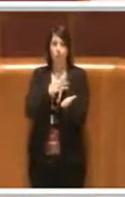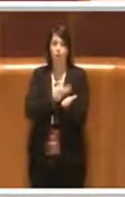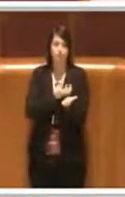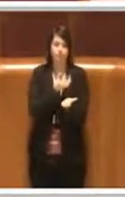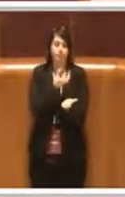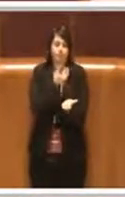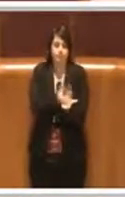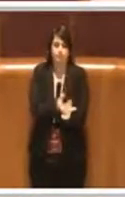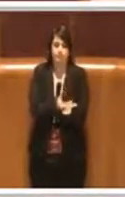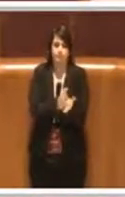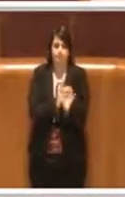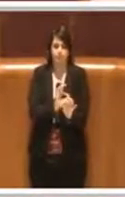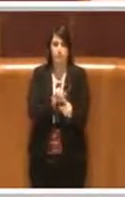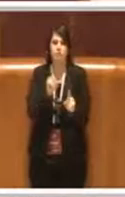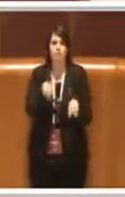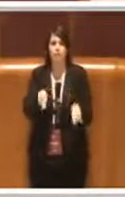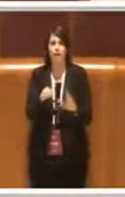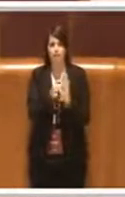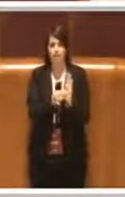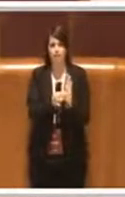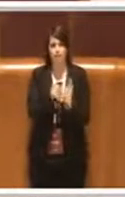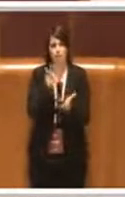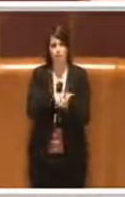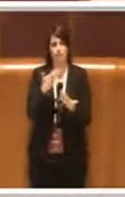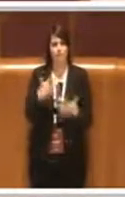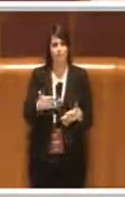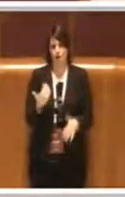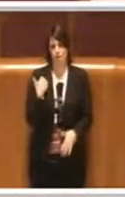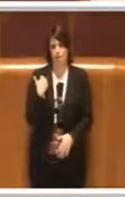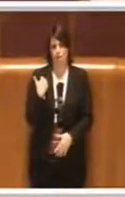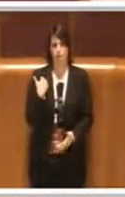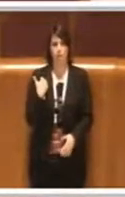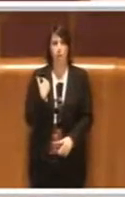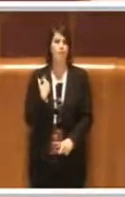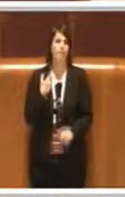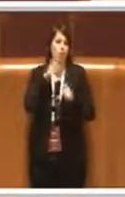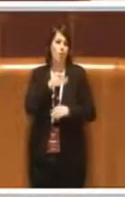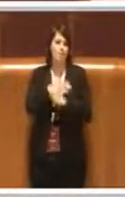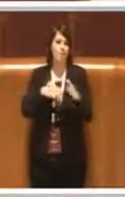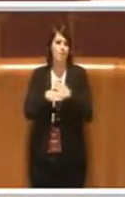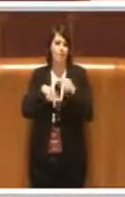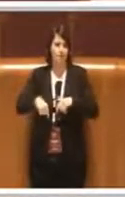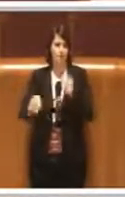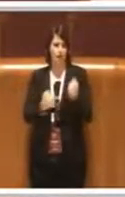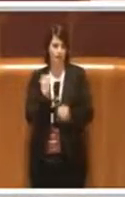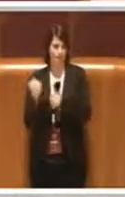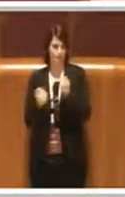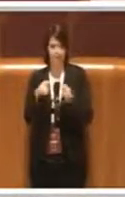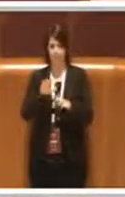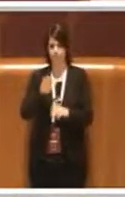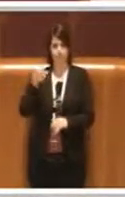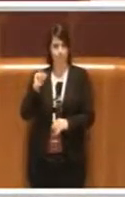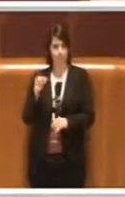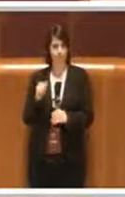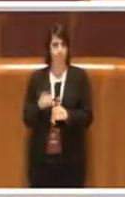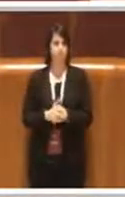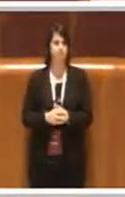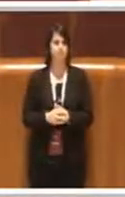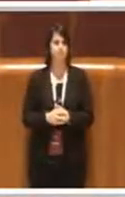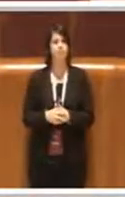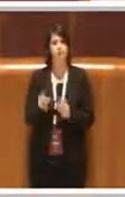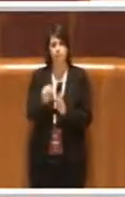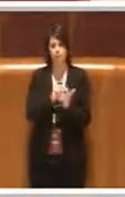mozione, come anche nel regolamento che è stato approvato per la mobilità in quest'Aula martedì, ed è un percorso che